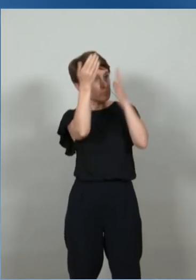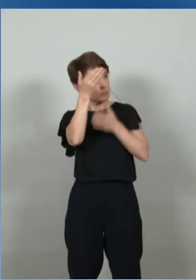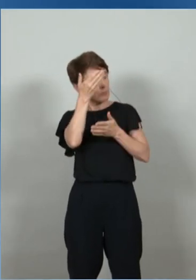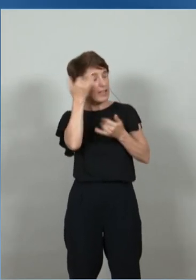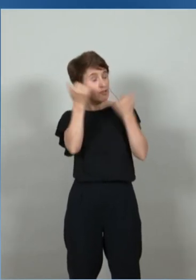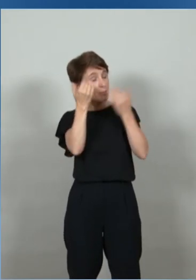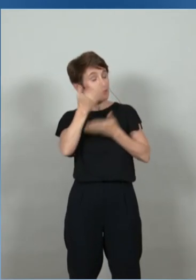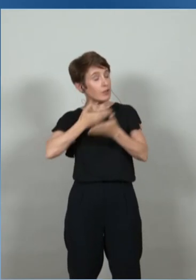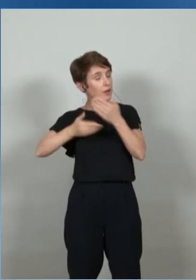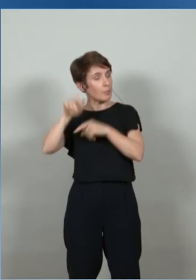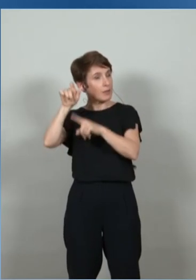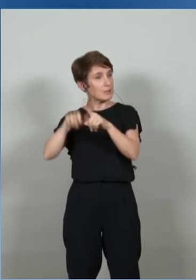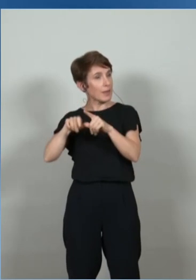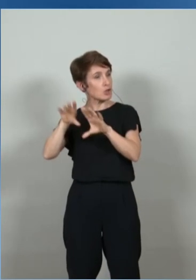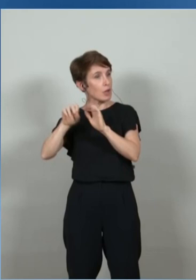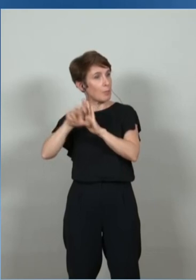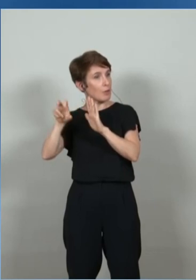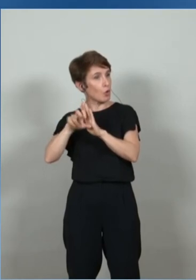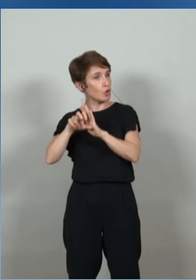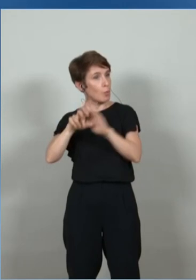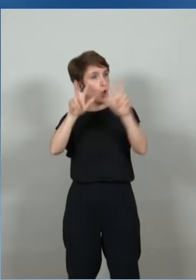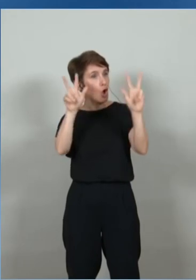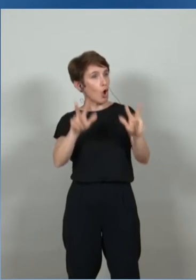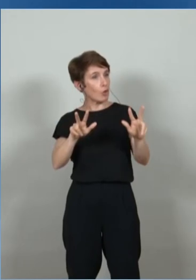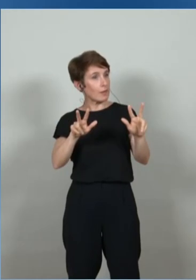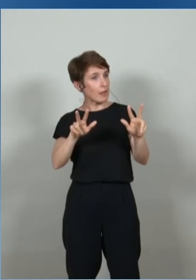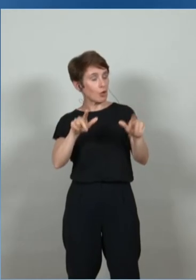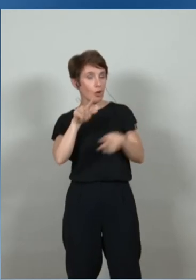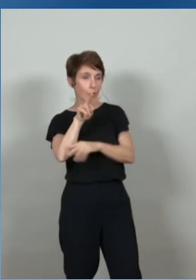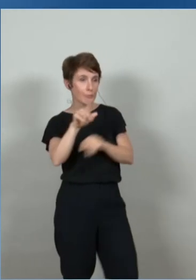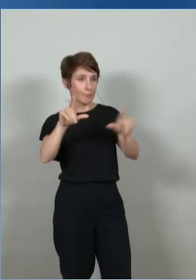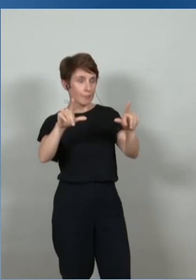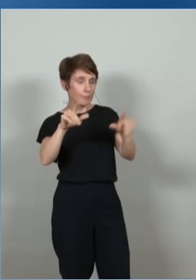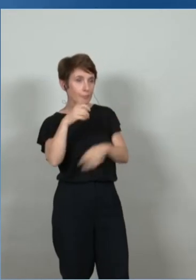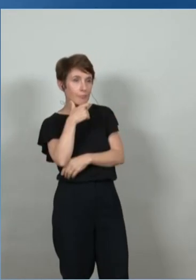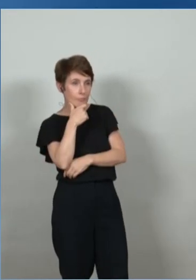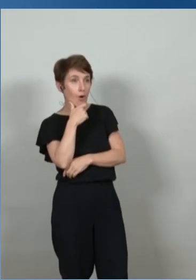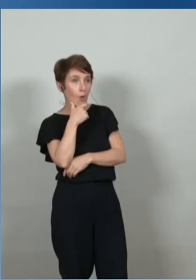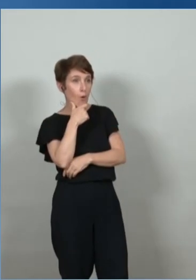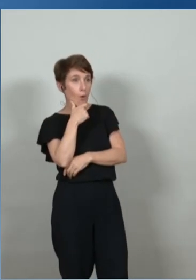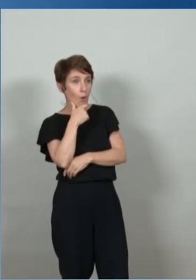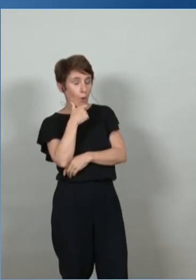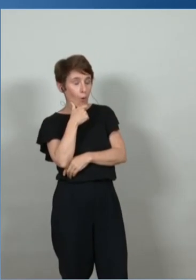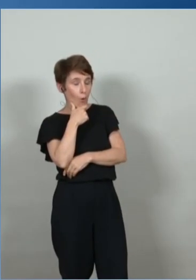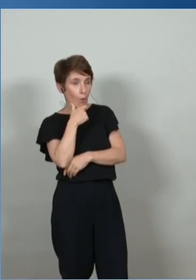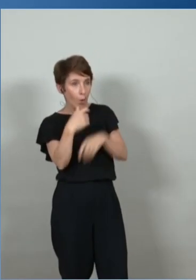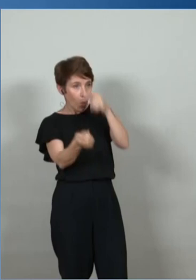son sur l'ordinateur ou son téléphone portable et qui prend une belle leçon de